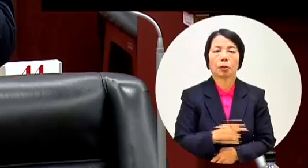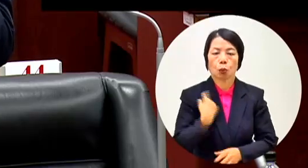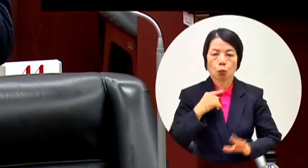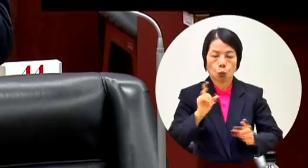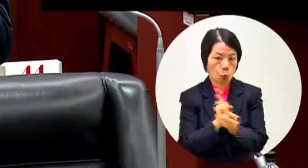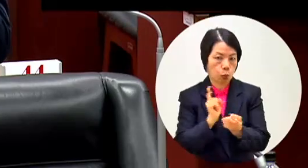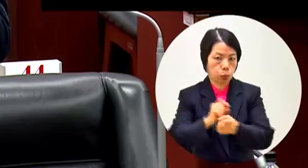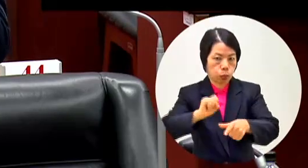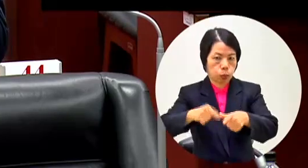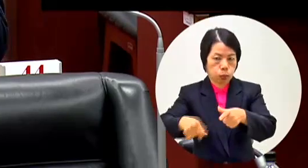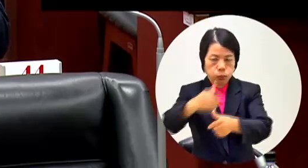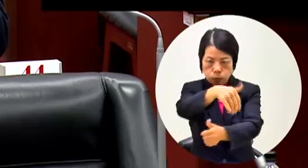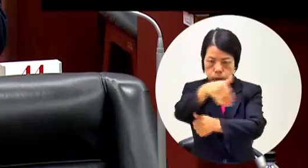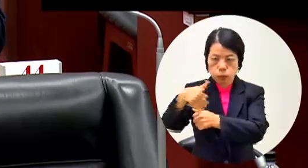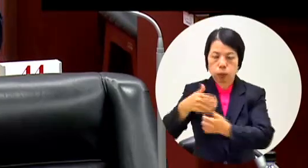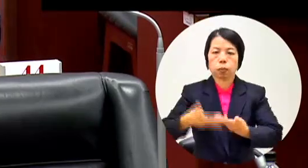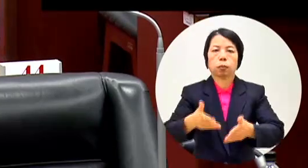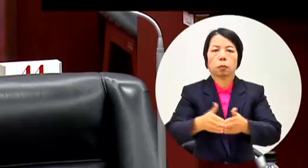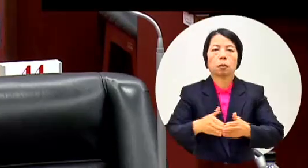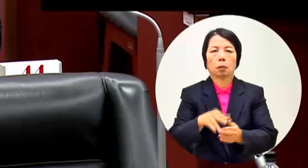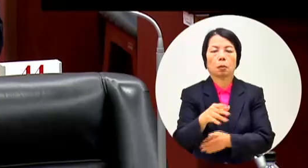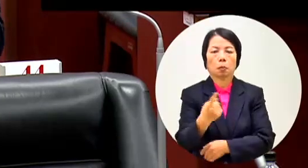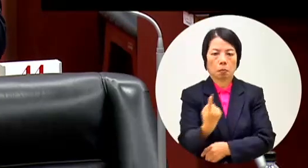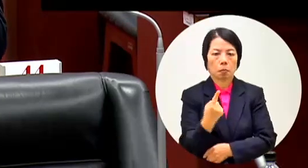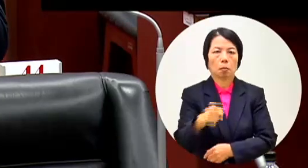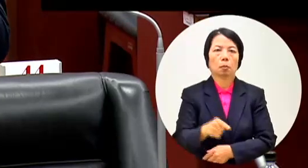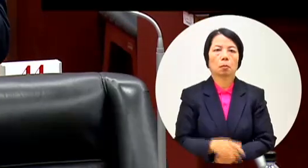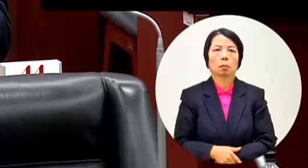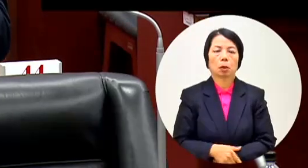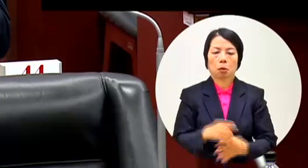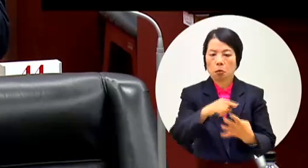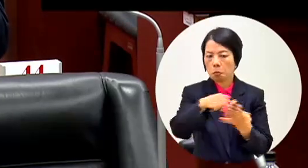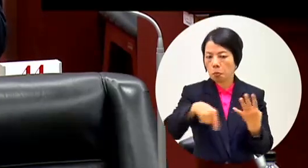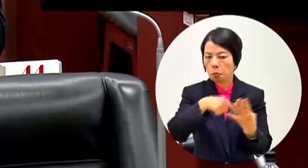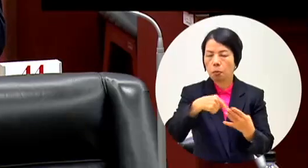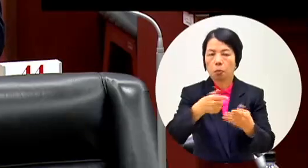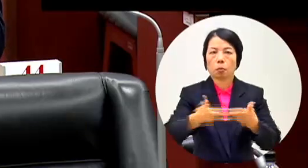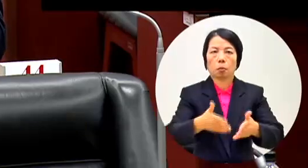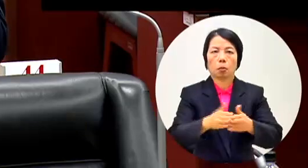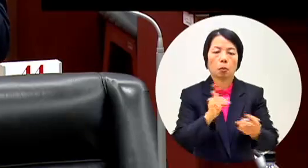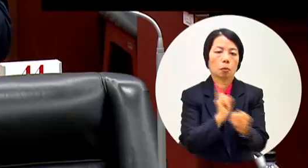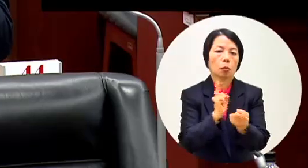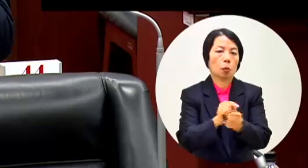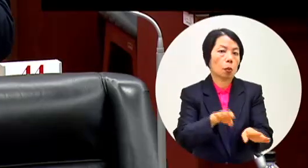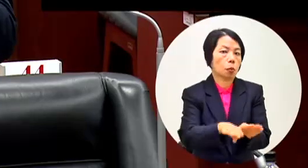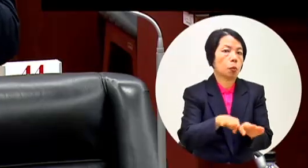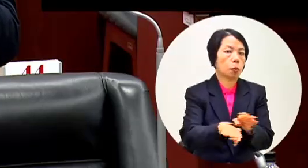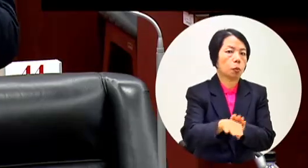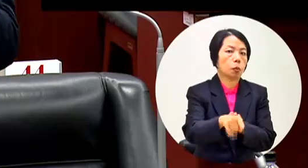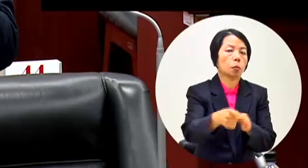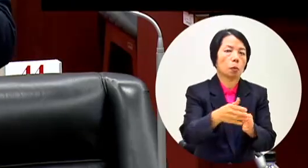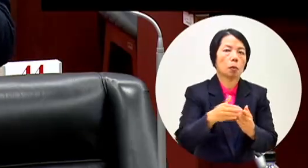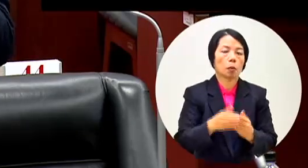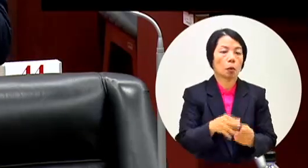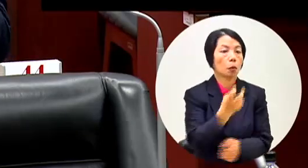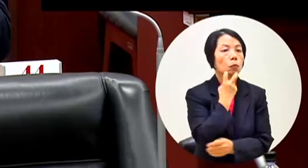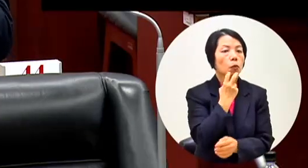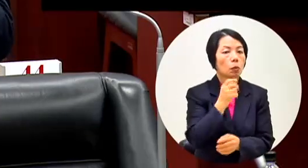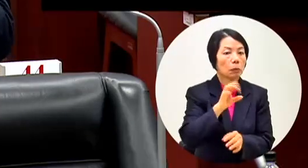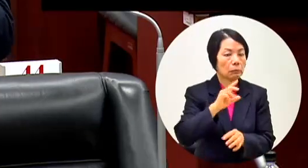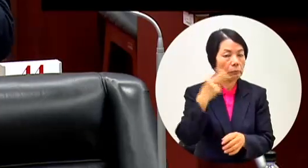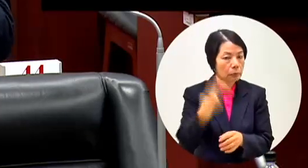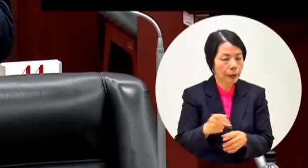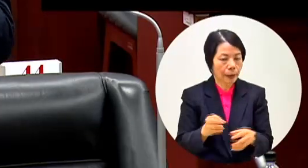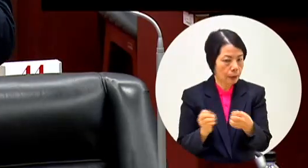市长除了这四大项以外，当然对我们的地方的税收，当然地方税收有时候跟中央再重新协调的，但哪些可以代表地方税